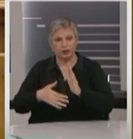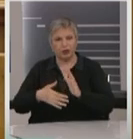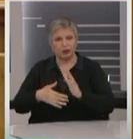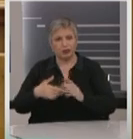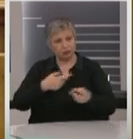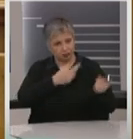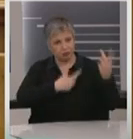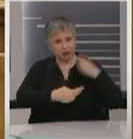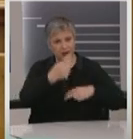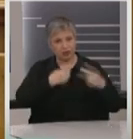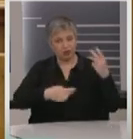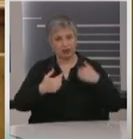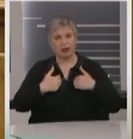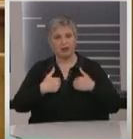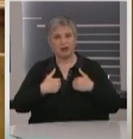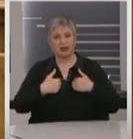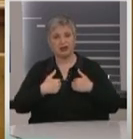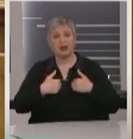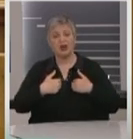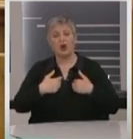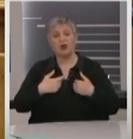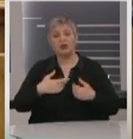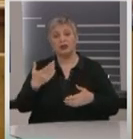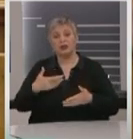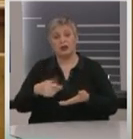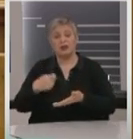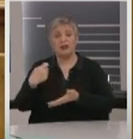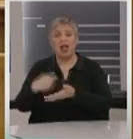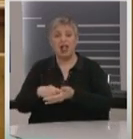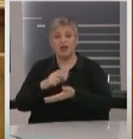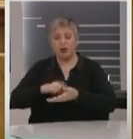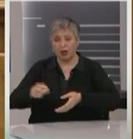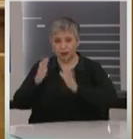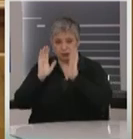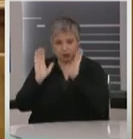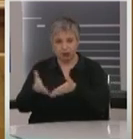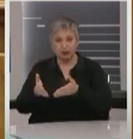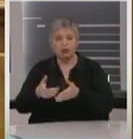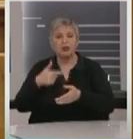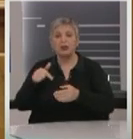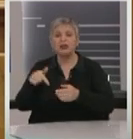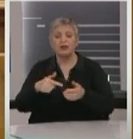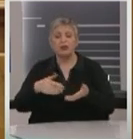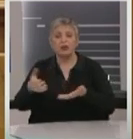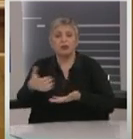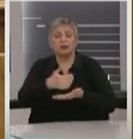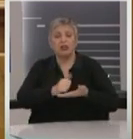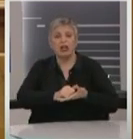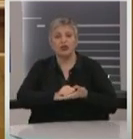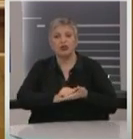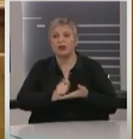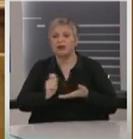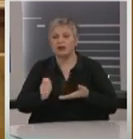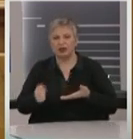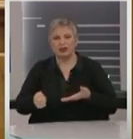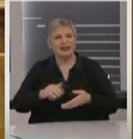μοιράσαμε μέρισμα από την υπερφορολόγηση. Νομίζετε ότι ο κόσμος ξεχνάει εύκολα, είναι χαζός,